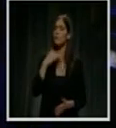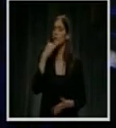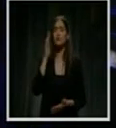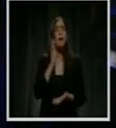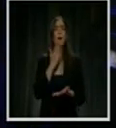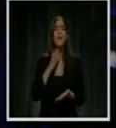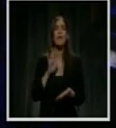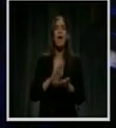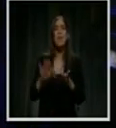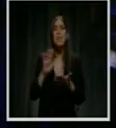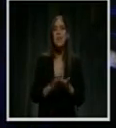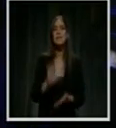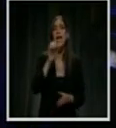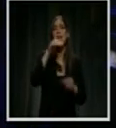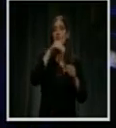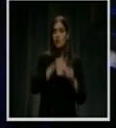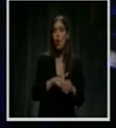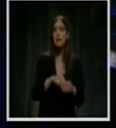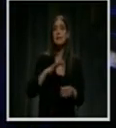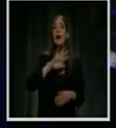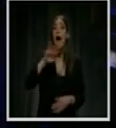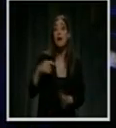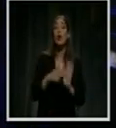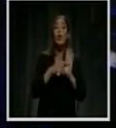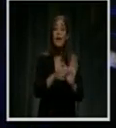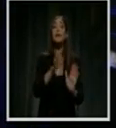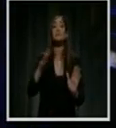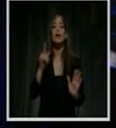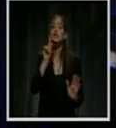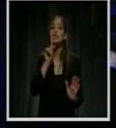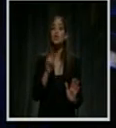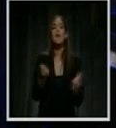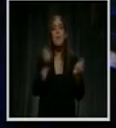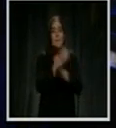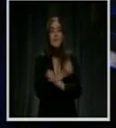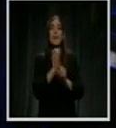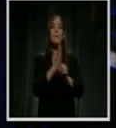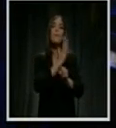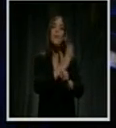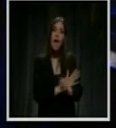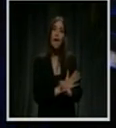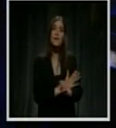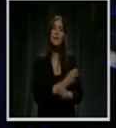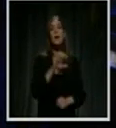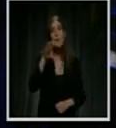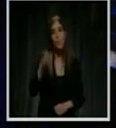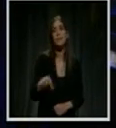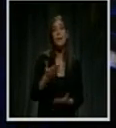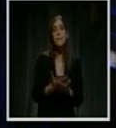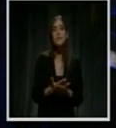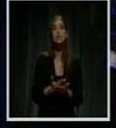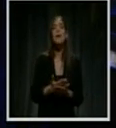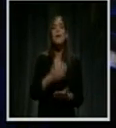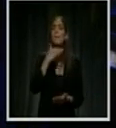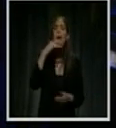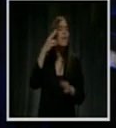l-elezzjoni tajna commitment ċar u wara l-elezzjoni bdilna l-pjan lokali biex darba l-dejjem qatt ma jsir